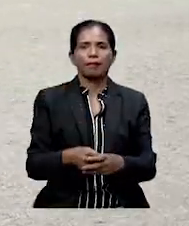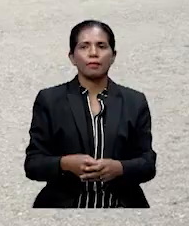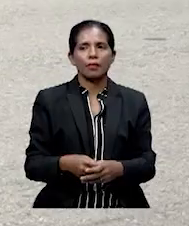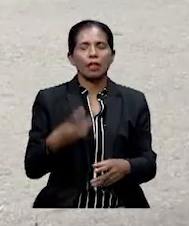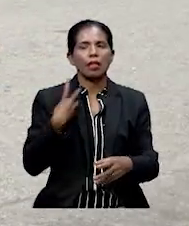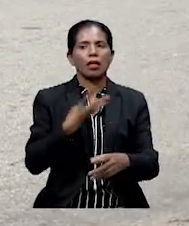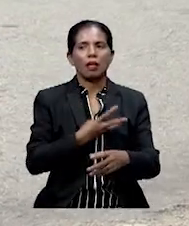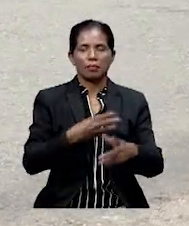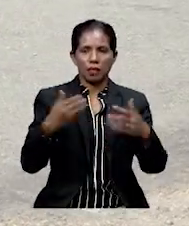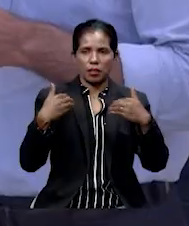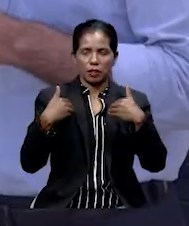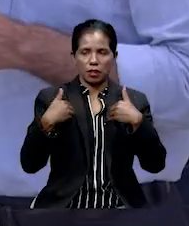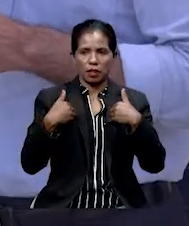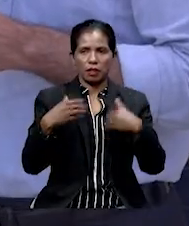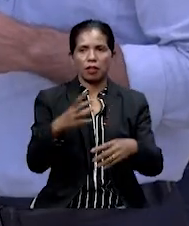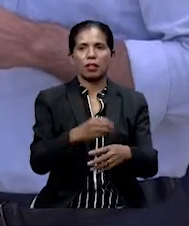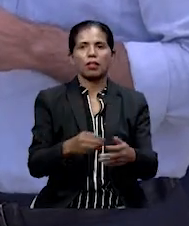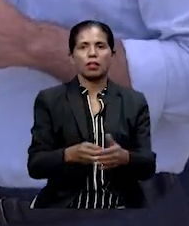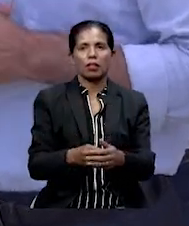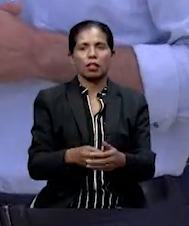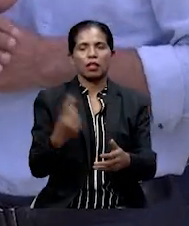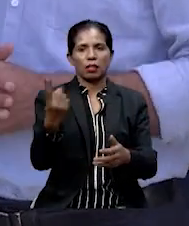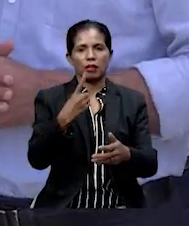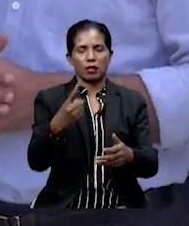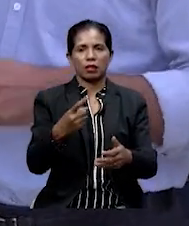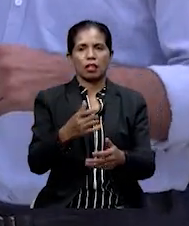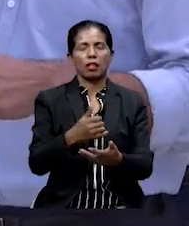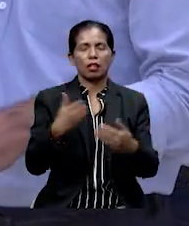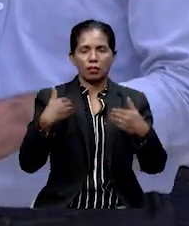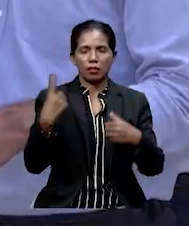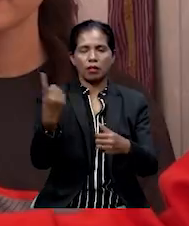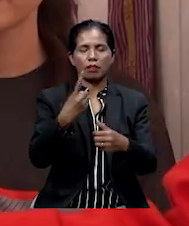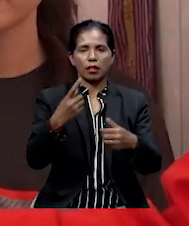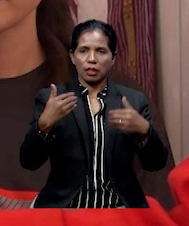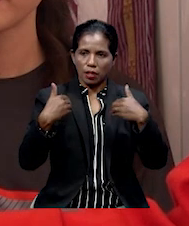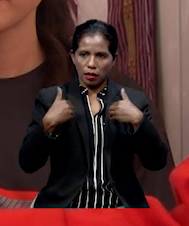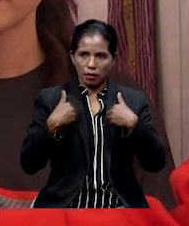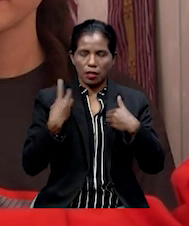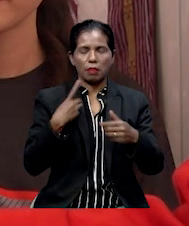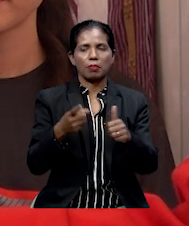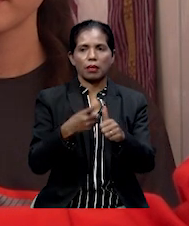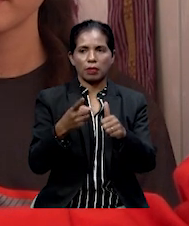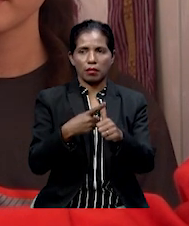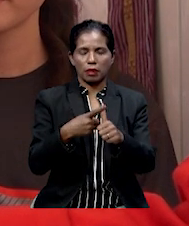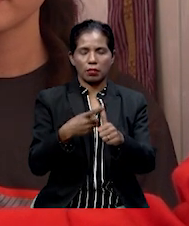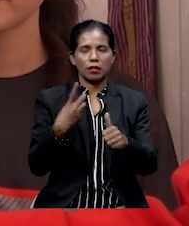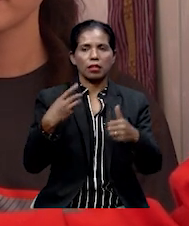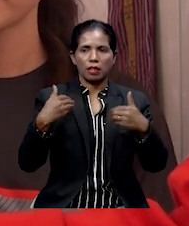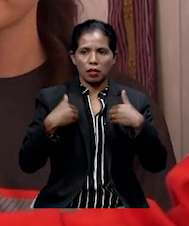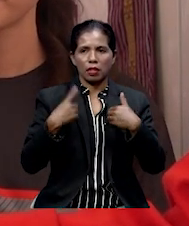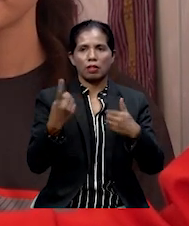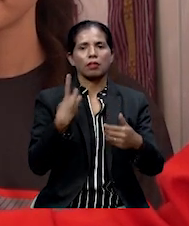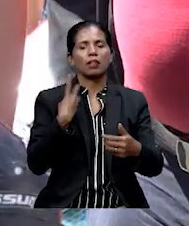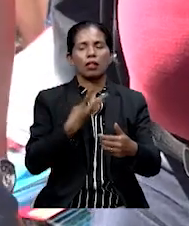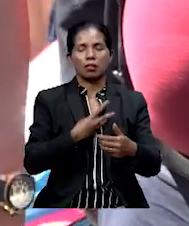punya tagline Premierio Sempre Iha, No Sempre Iha, yang artinya kami yang pertama dan selalu ada. Nah,